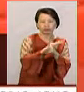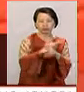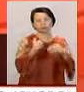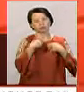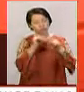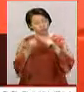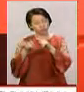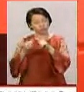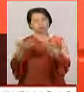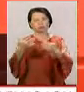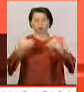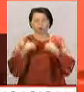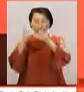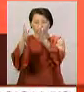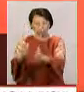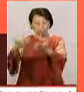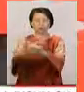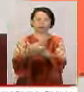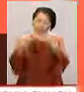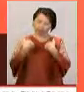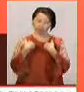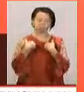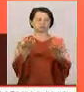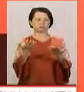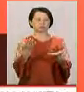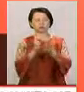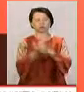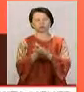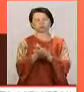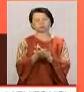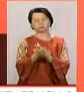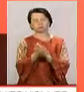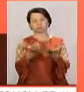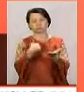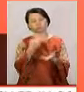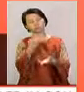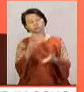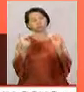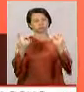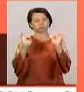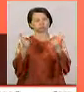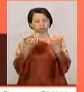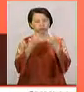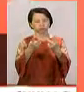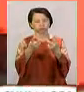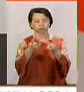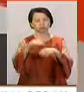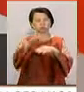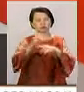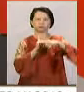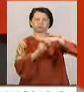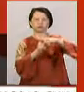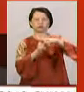sebagainya, dan ada muka baru. So persaingan itu sehatlah, saya lihatnya dalam konteks yang lebih